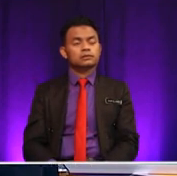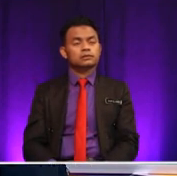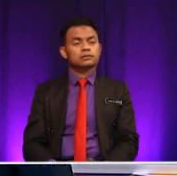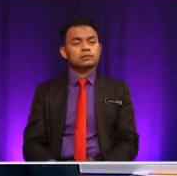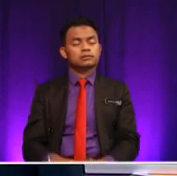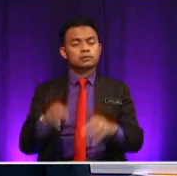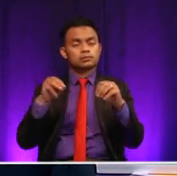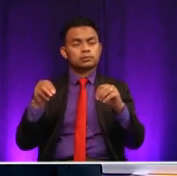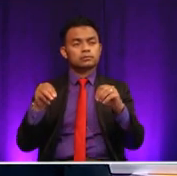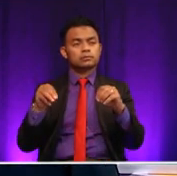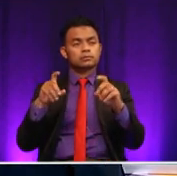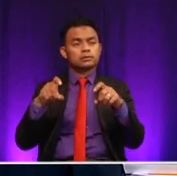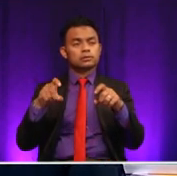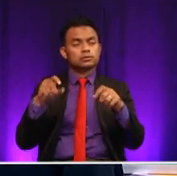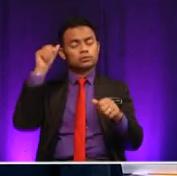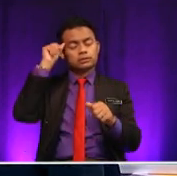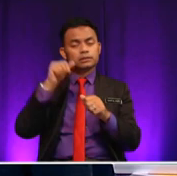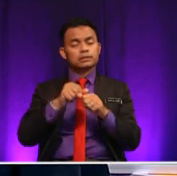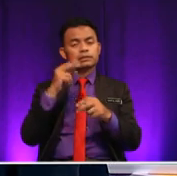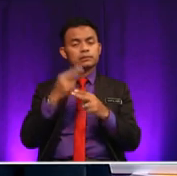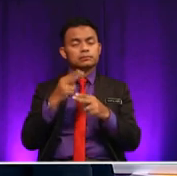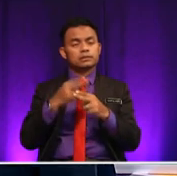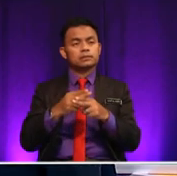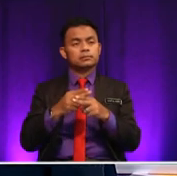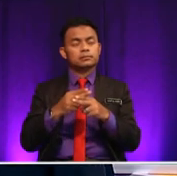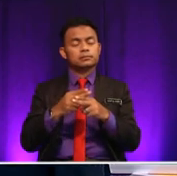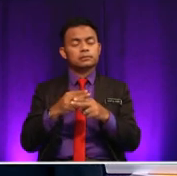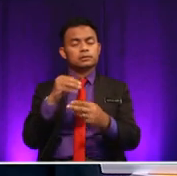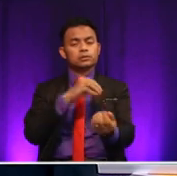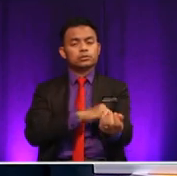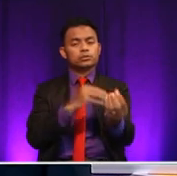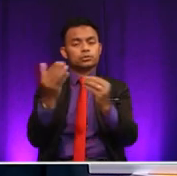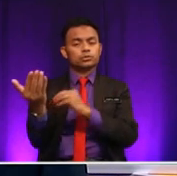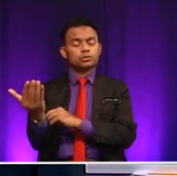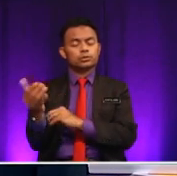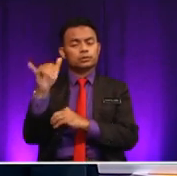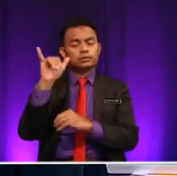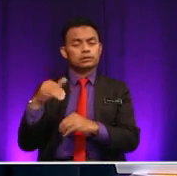juga Betul nama-nama otot yang terlibat dalam